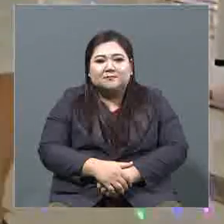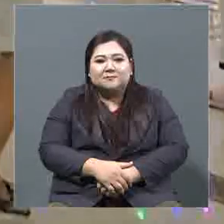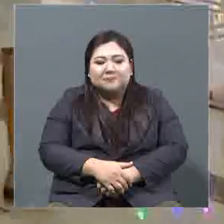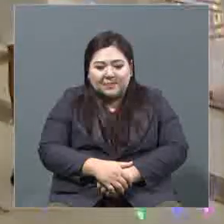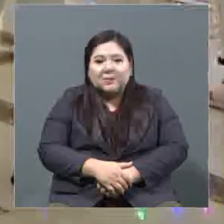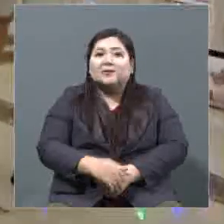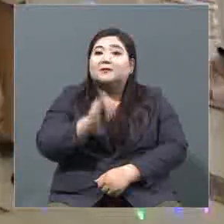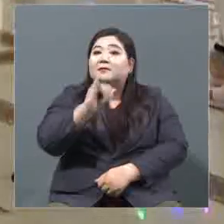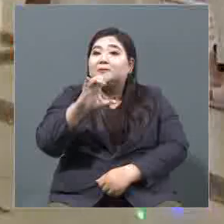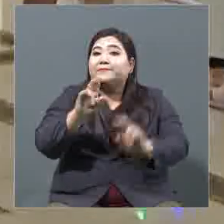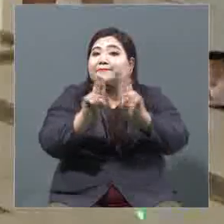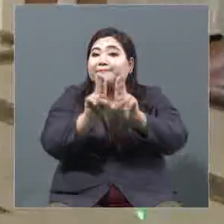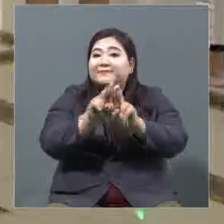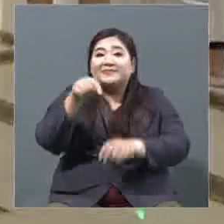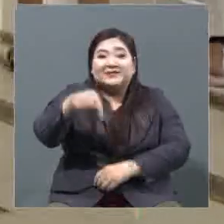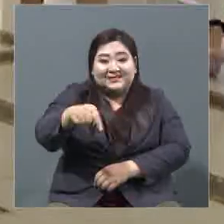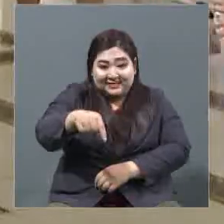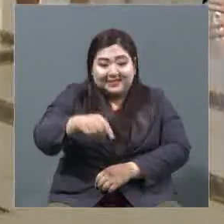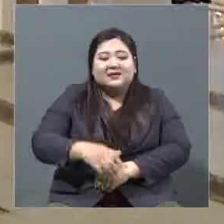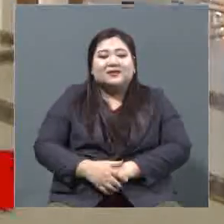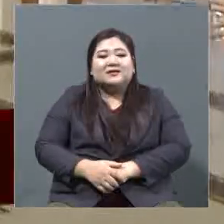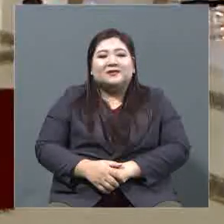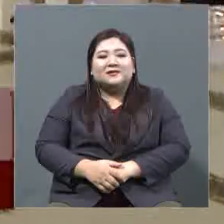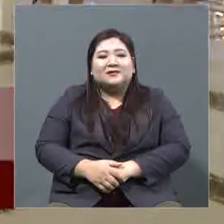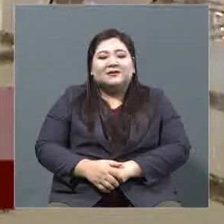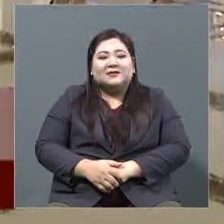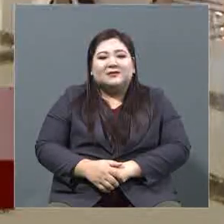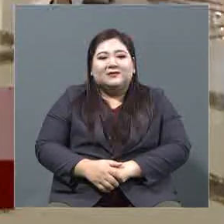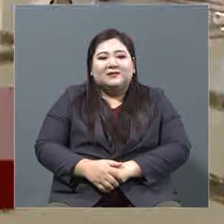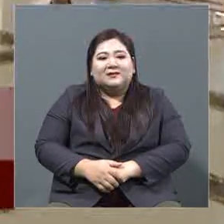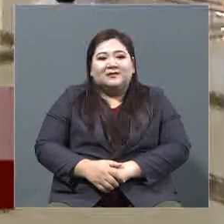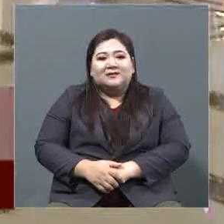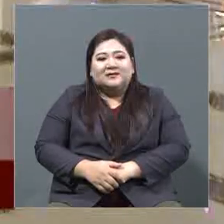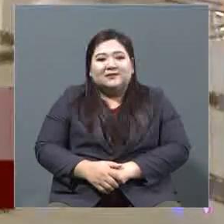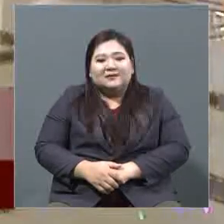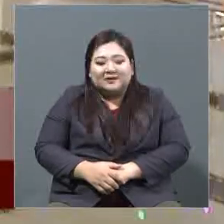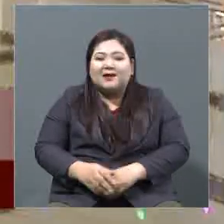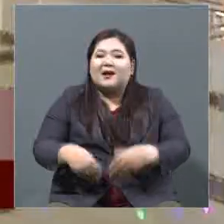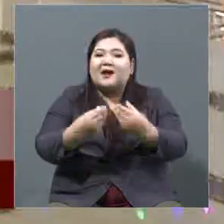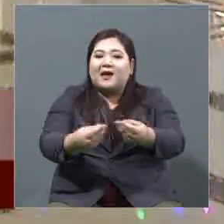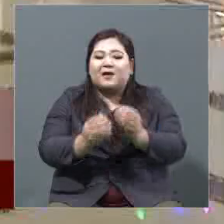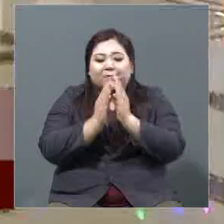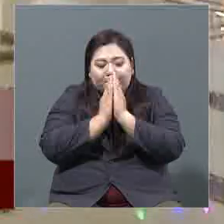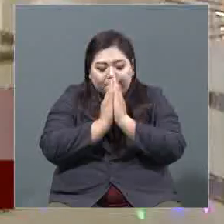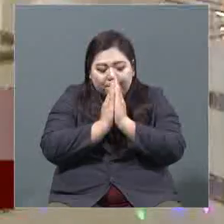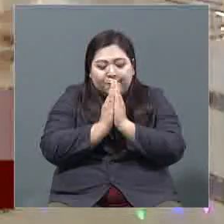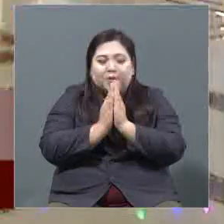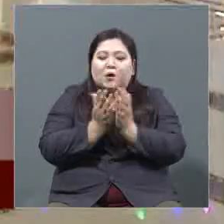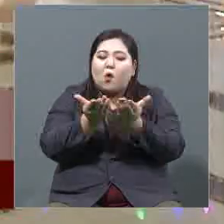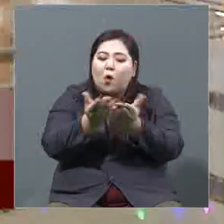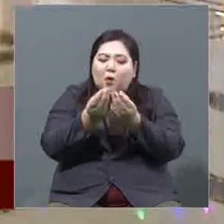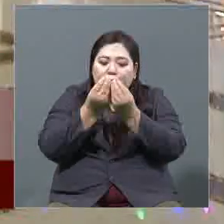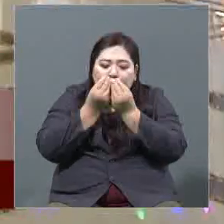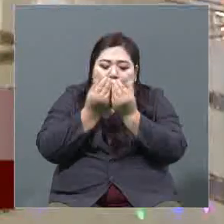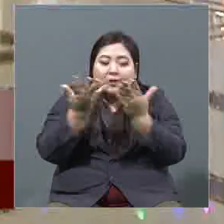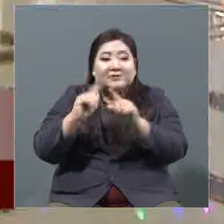ที่ไอคอนสยามแห่งนี้นะคะนอกจากจะมีการเปิดให้ไหว้พระขอพรส่งน้ำพระแล้วนะคะก็ยังมีบู